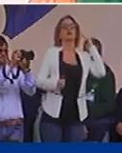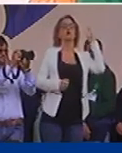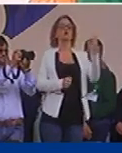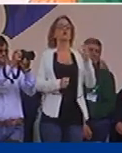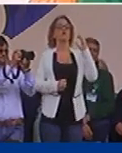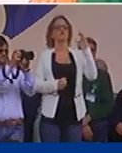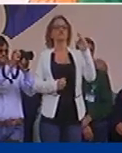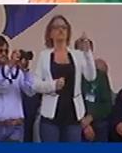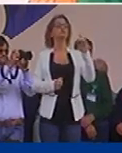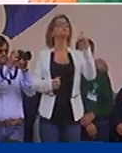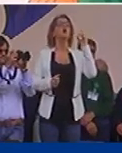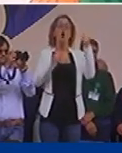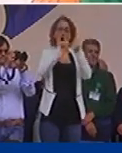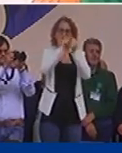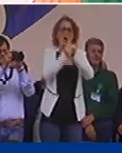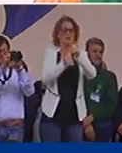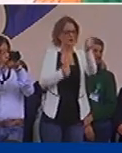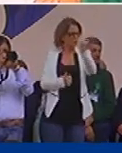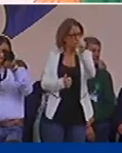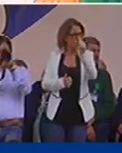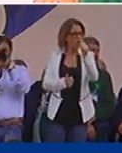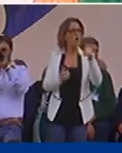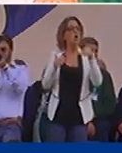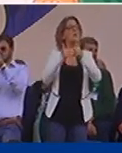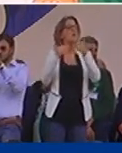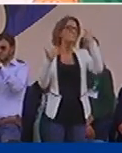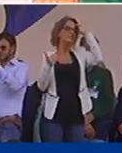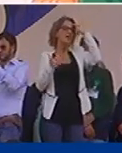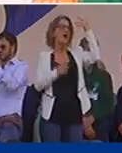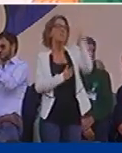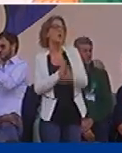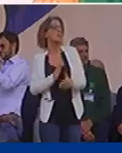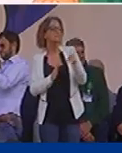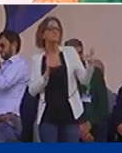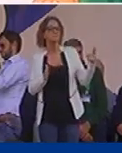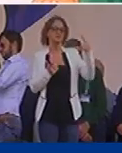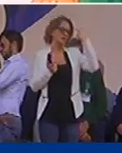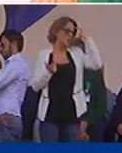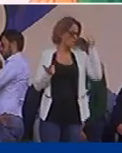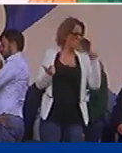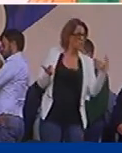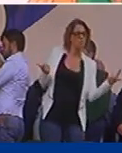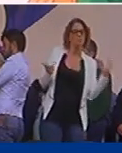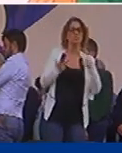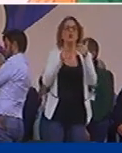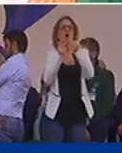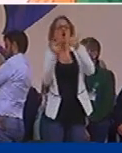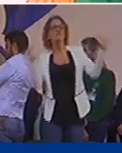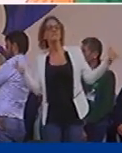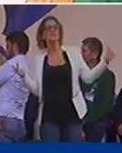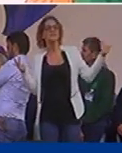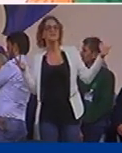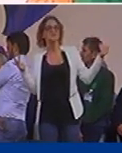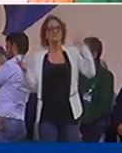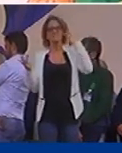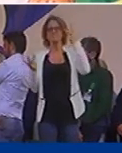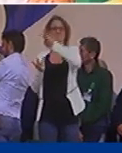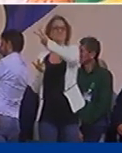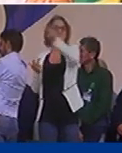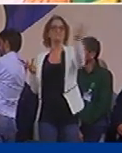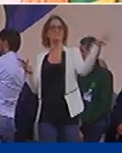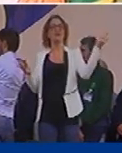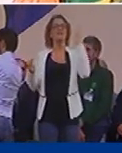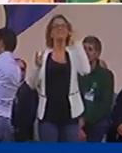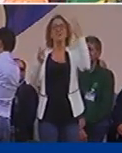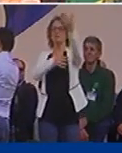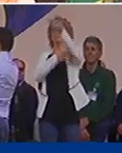se serve da soli, senza limiti mentali, culturali, di confini. Guardate quanto è bello vedere